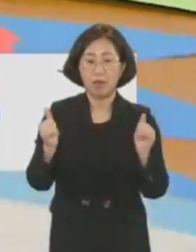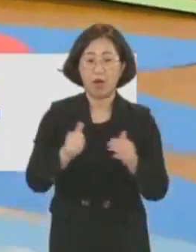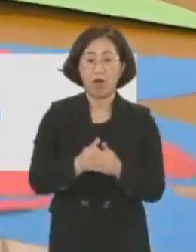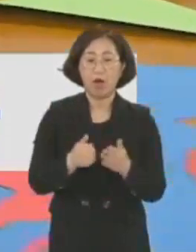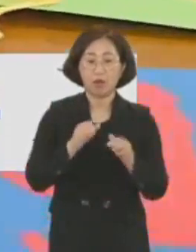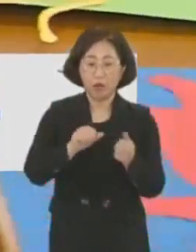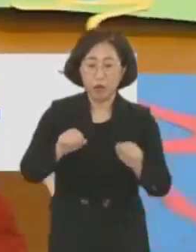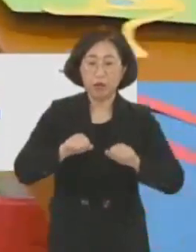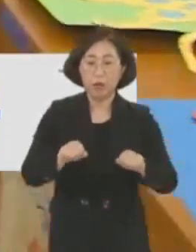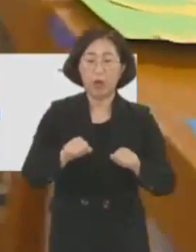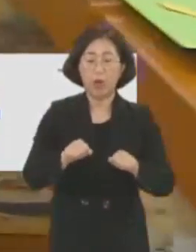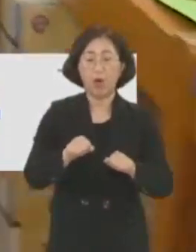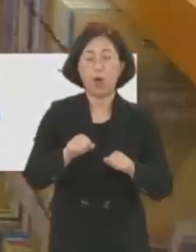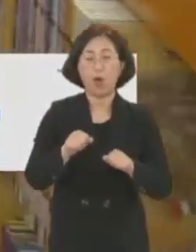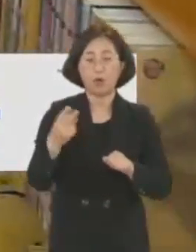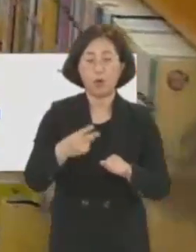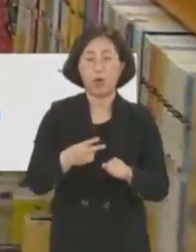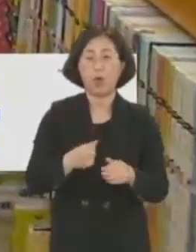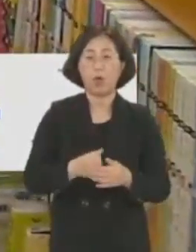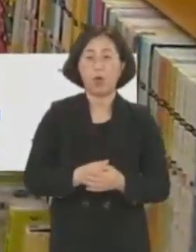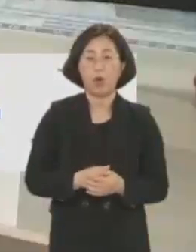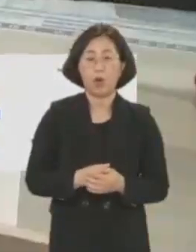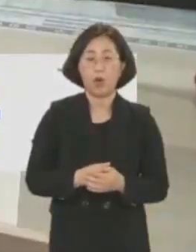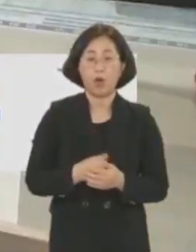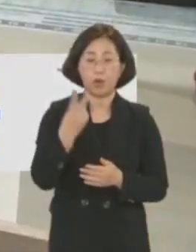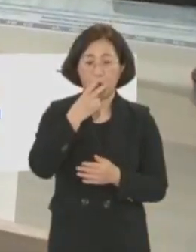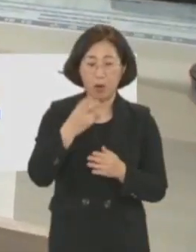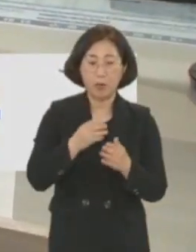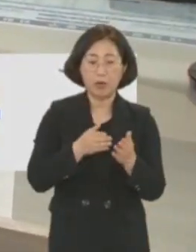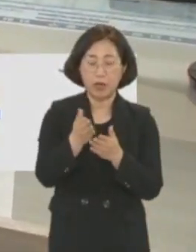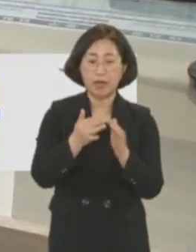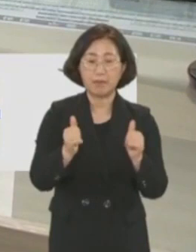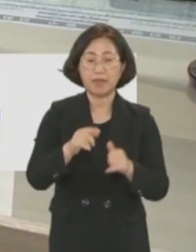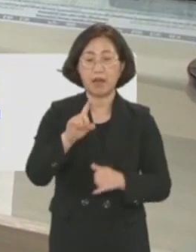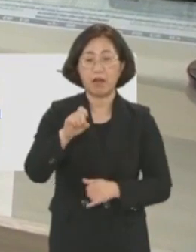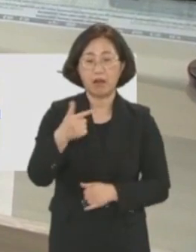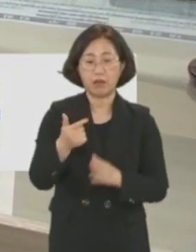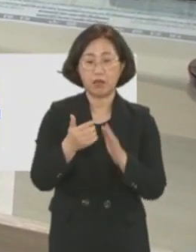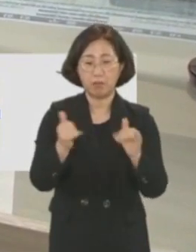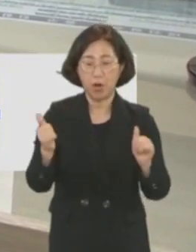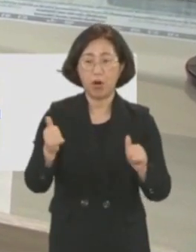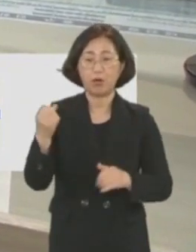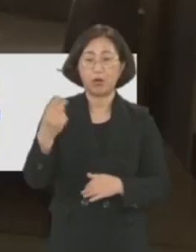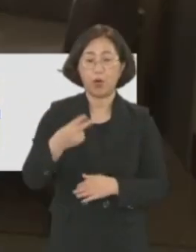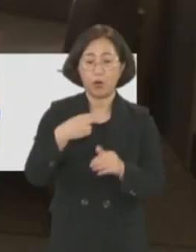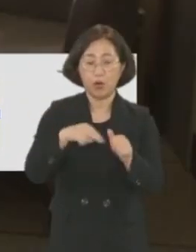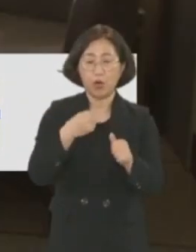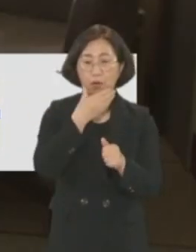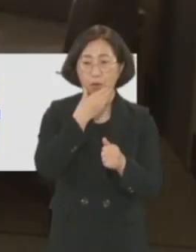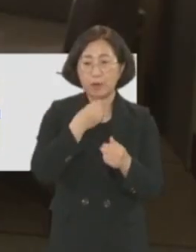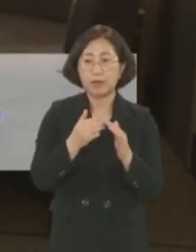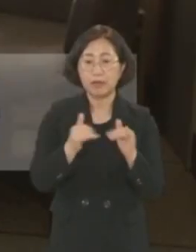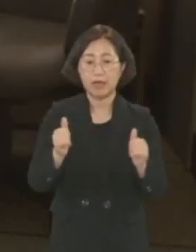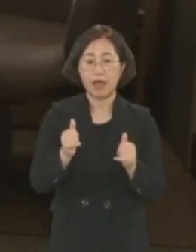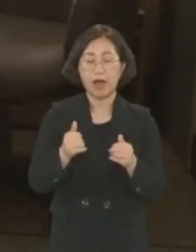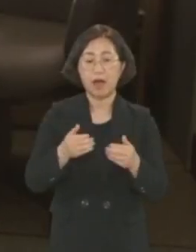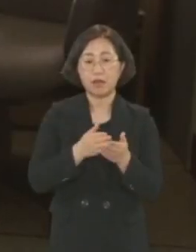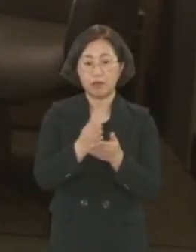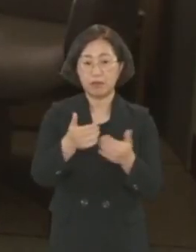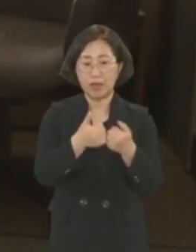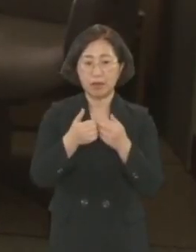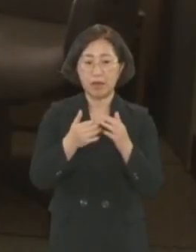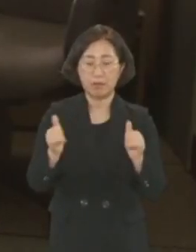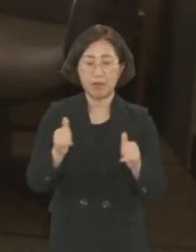실무원 43명 특수교육실무원 32명 돌봄 전담사 16명 외에 교육복지사와 전문상담사